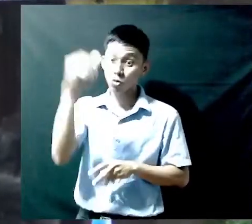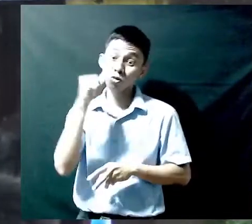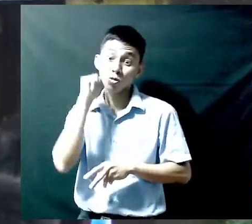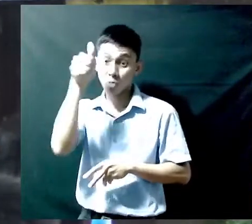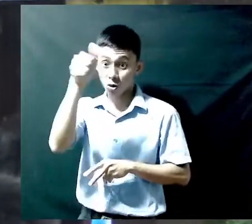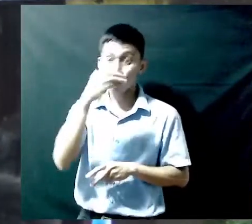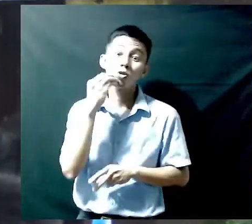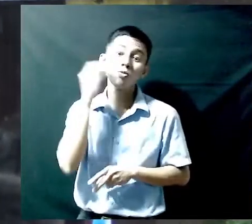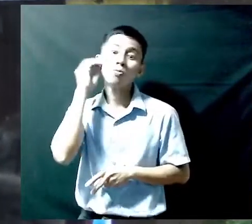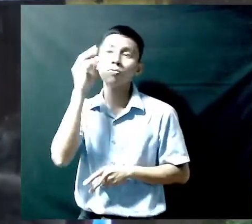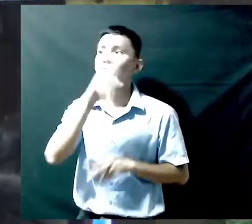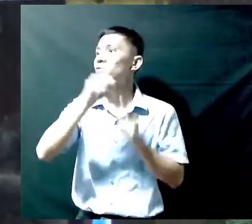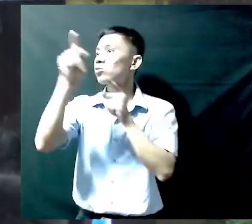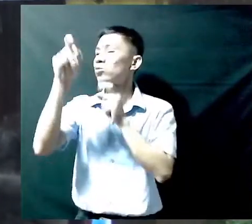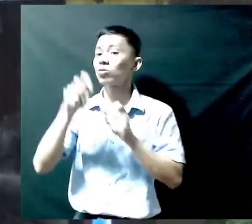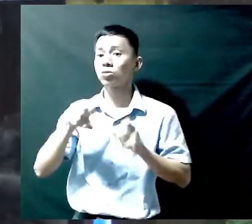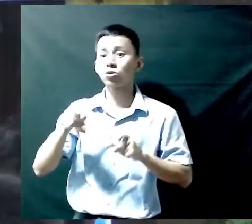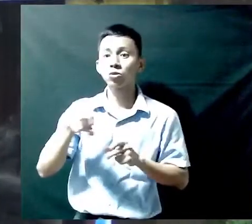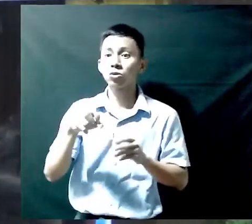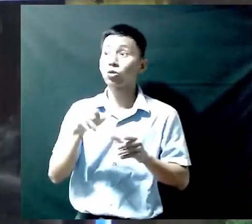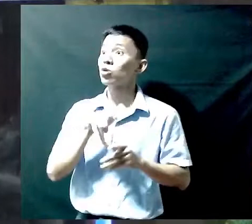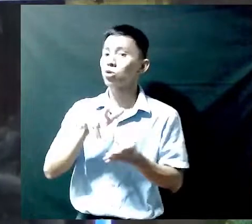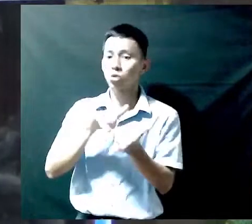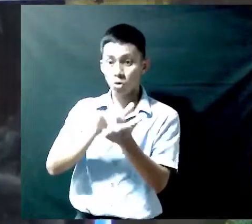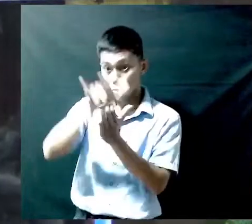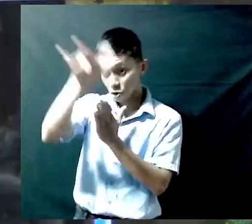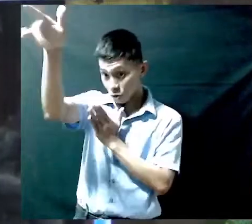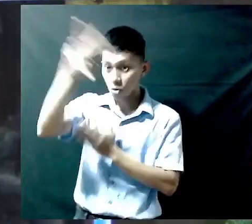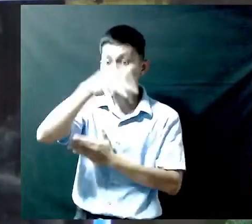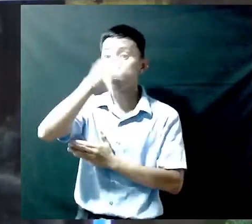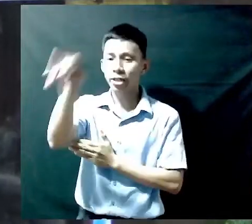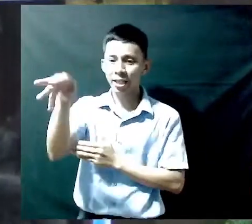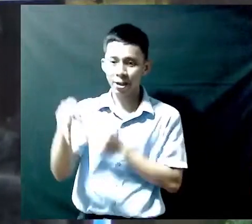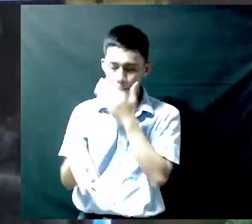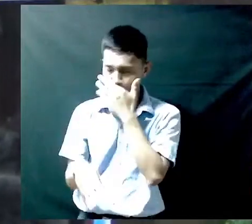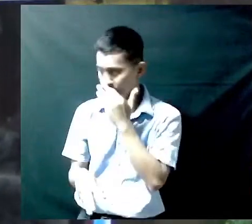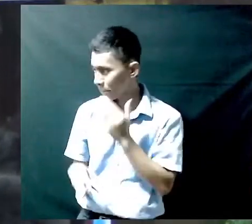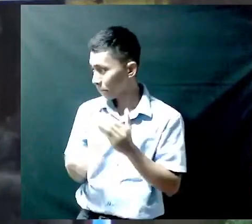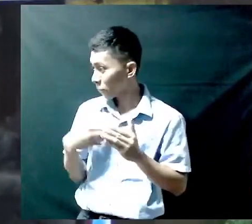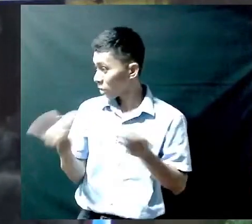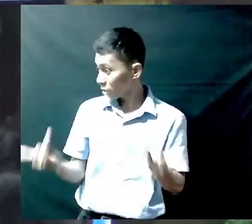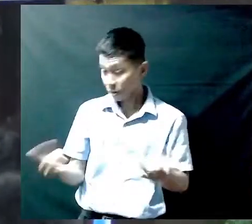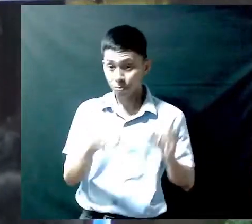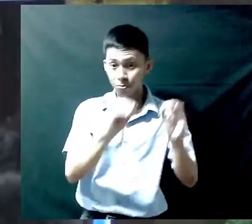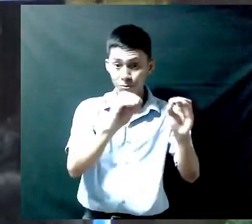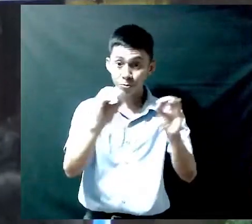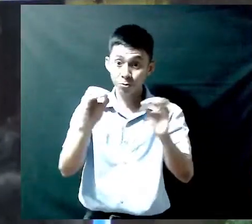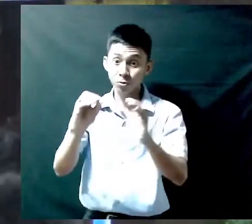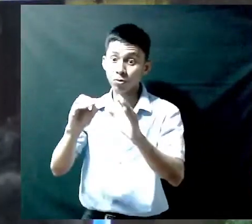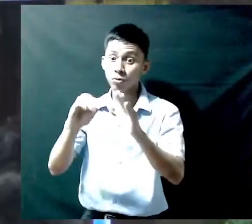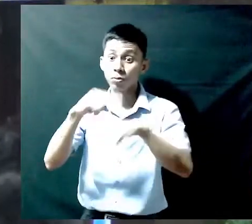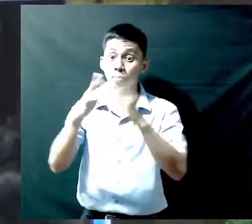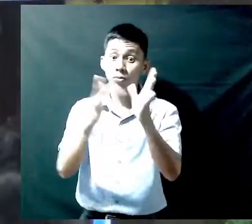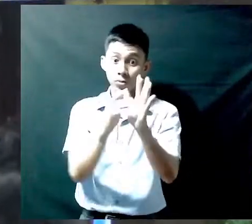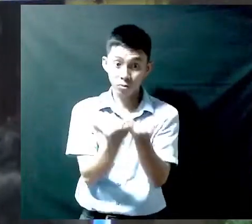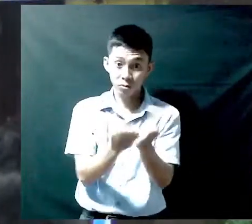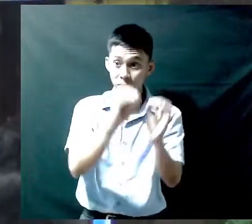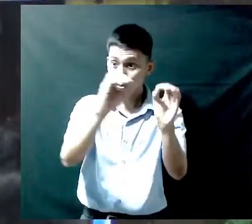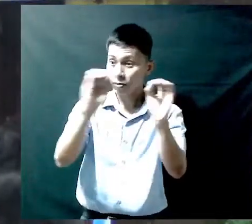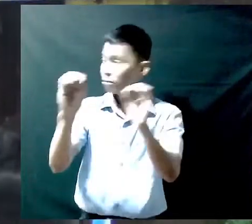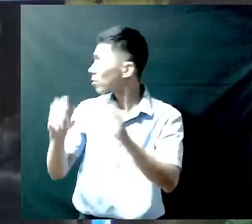po kami through the values formation. At dahil po doon ay nakakilala na po